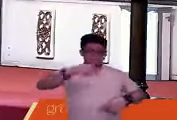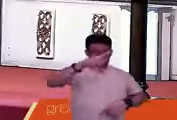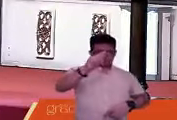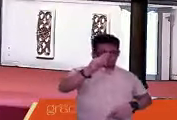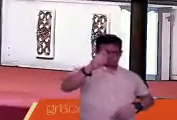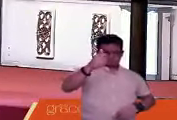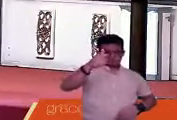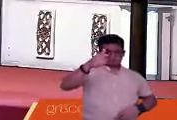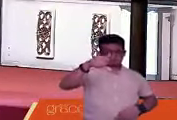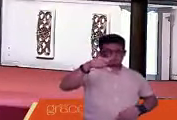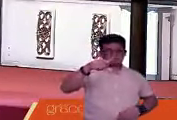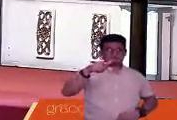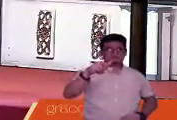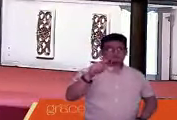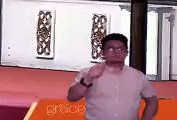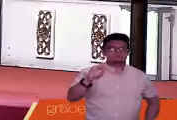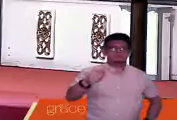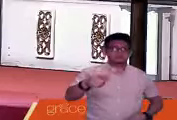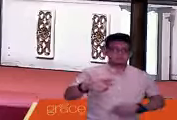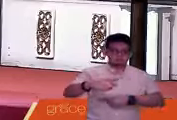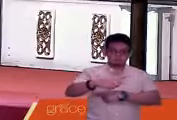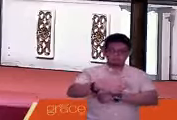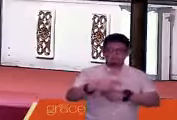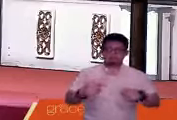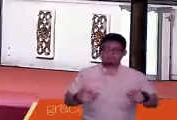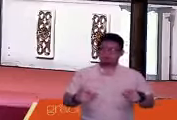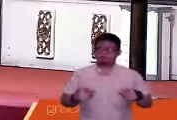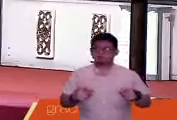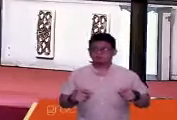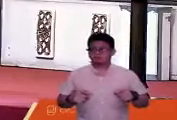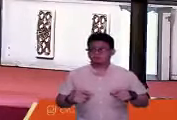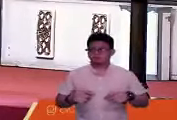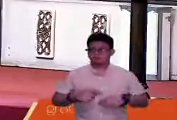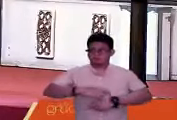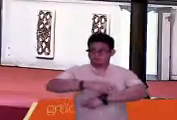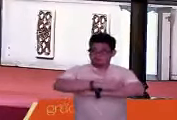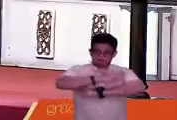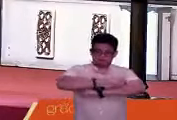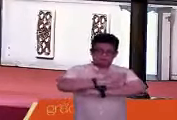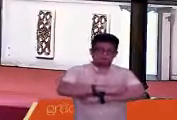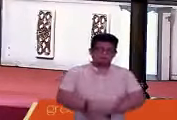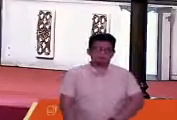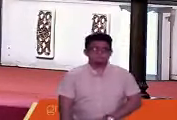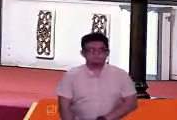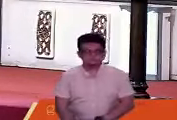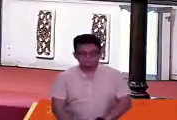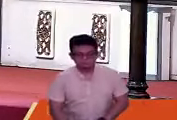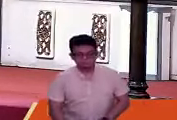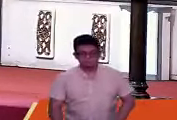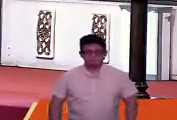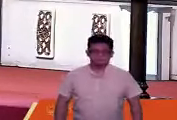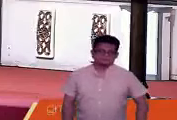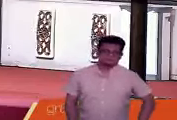the table, but under the table, the crumbs that fall under the table. Kay ang imong mga anak, mga salbais,